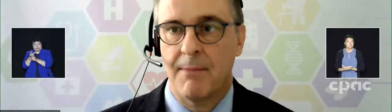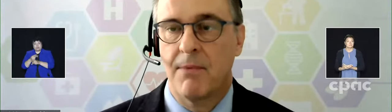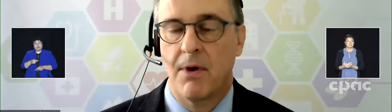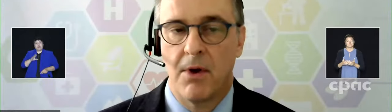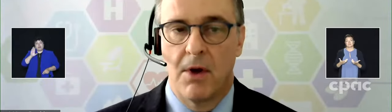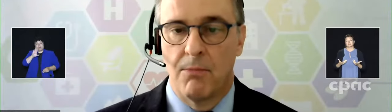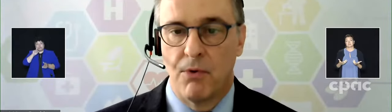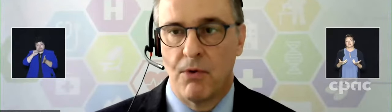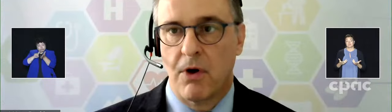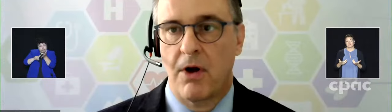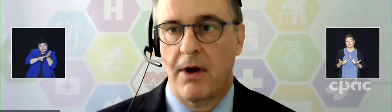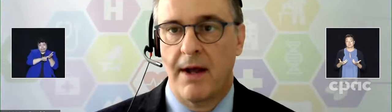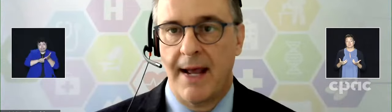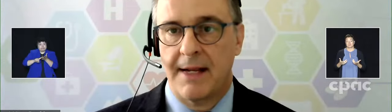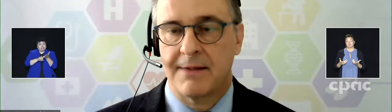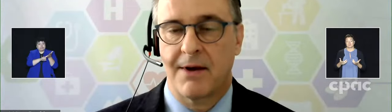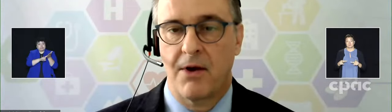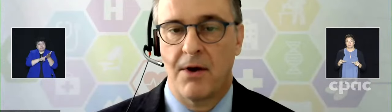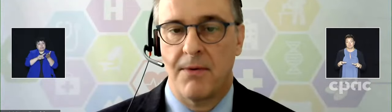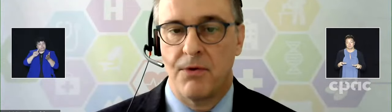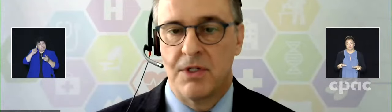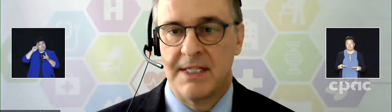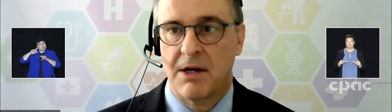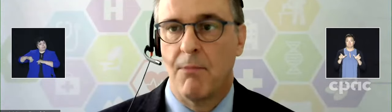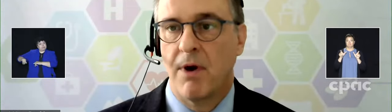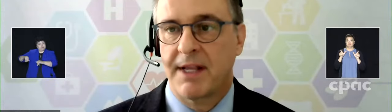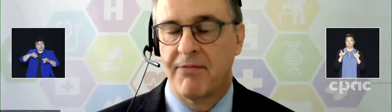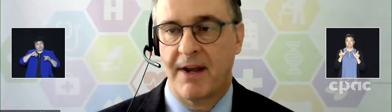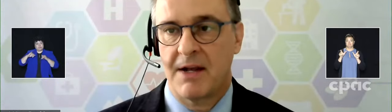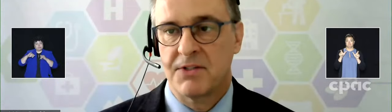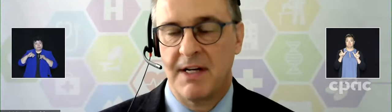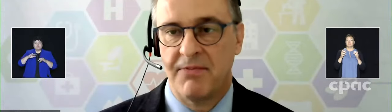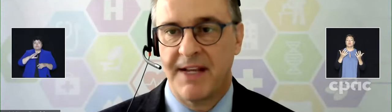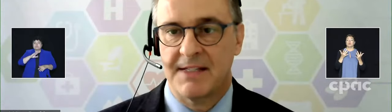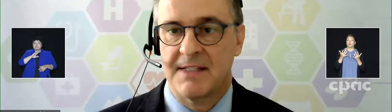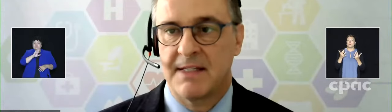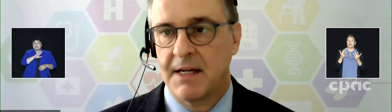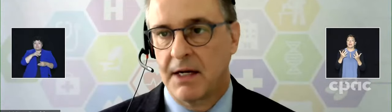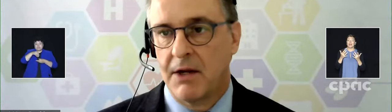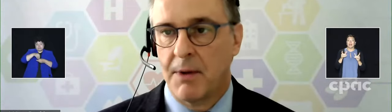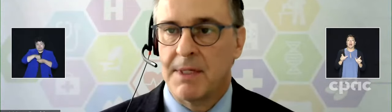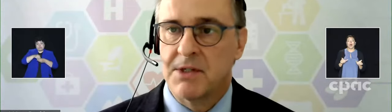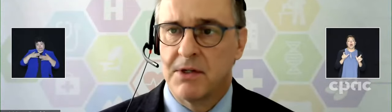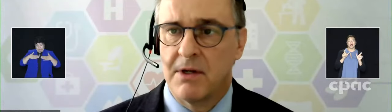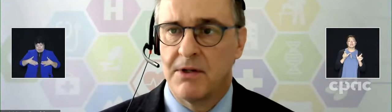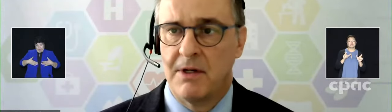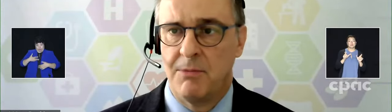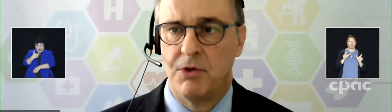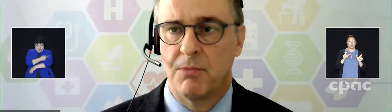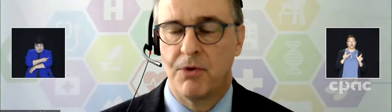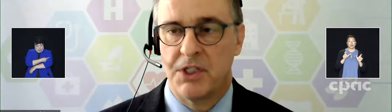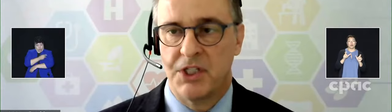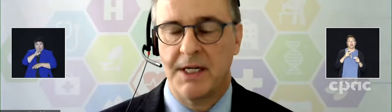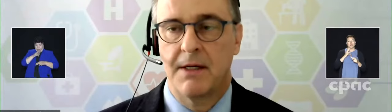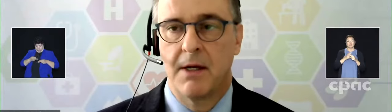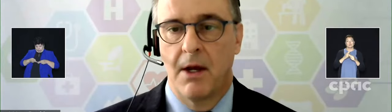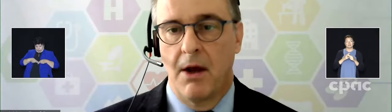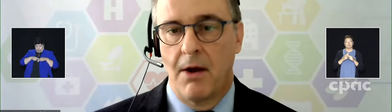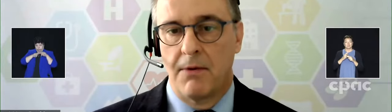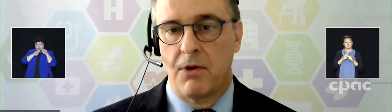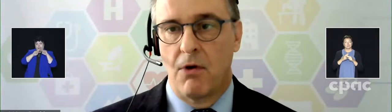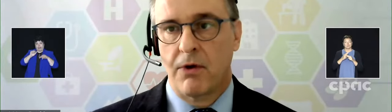acceptables pour être utilisées comme point de référence de l'efficacité. En anglais, on appelle ça de l'immunobridging.